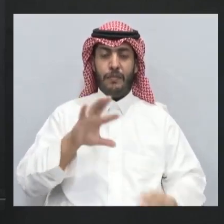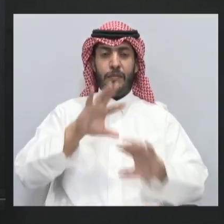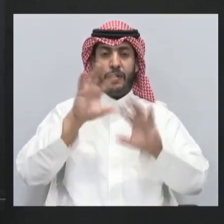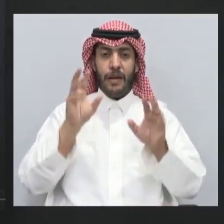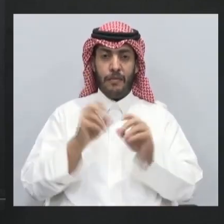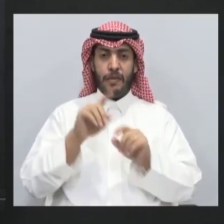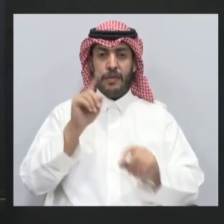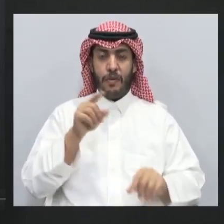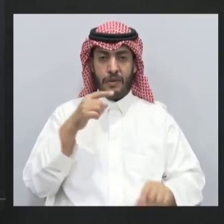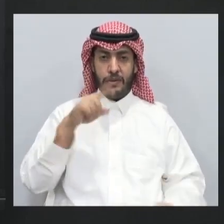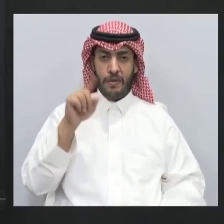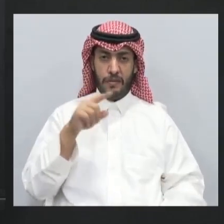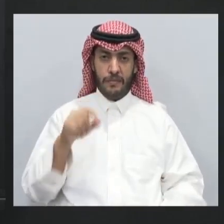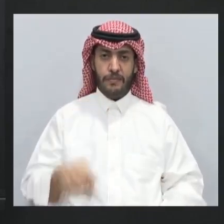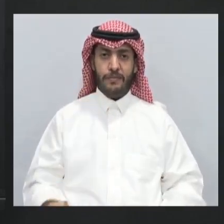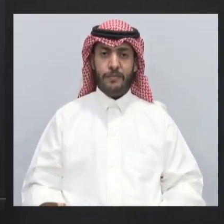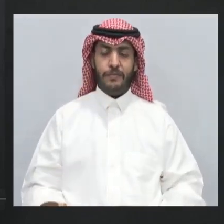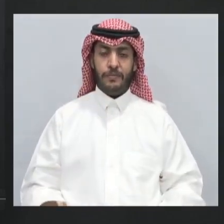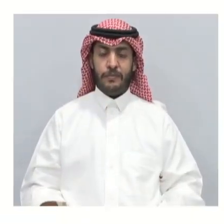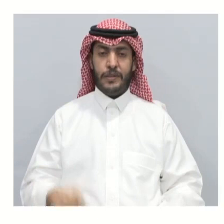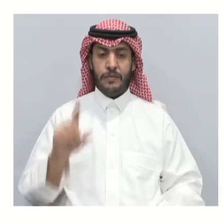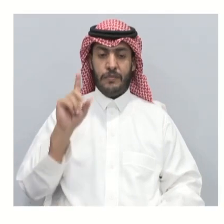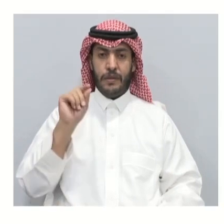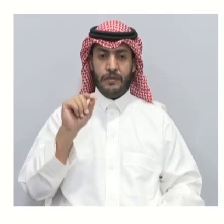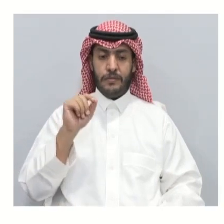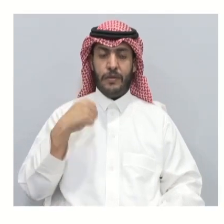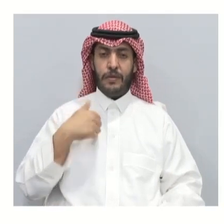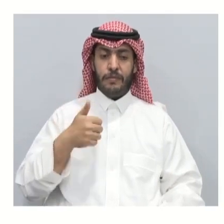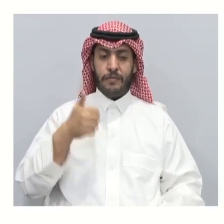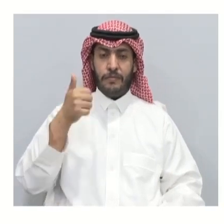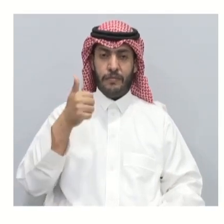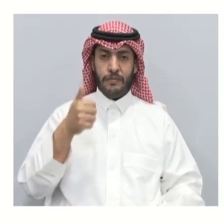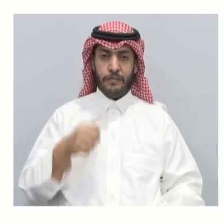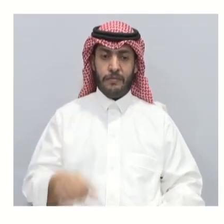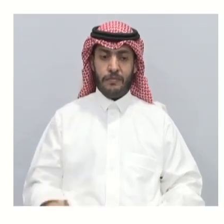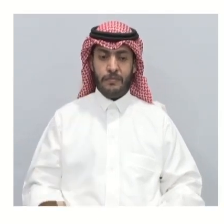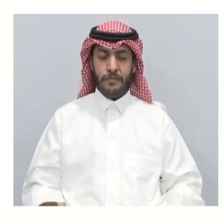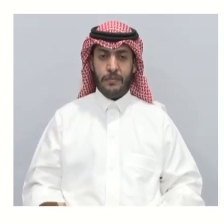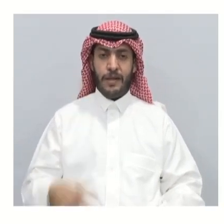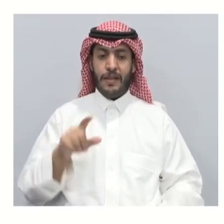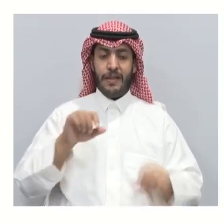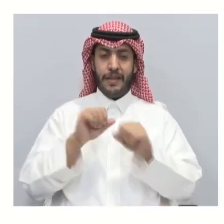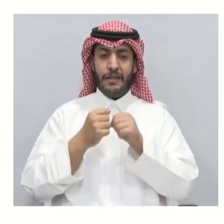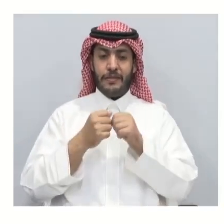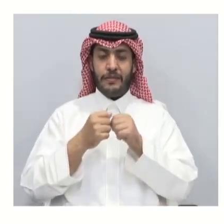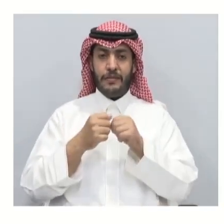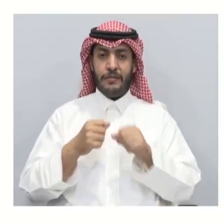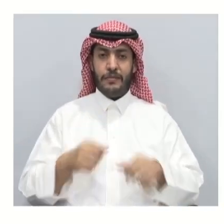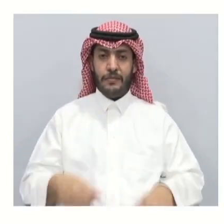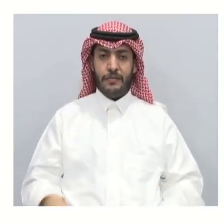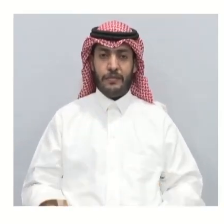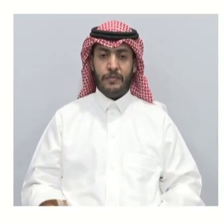مجموعه دوائر صح ولا لا بارك الله فيكم اذا استطيع ان اقول هذا الكسر هو بارك الله